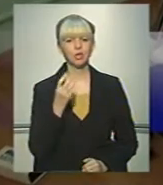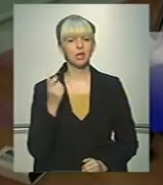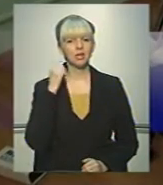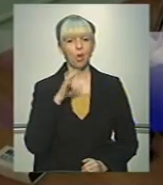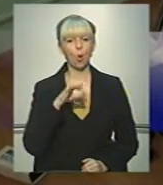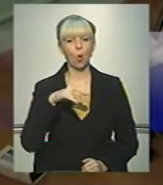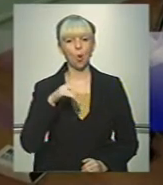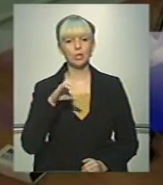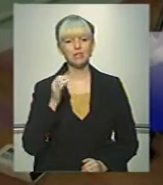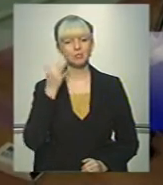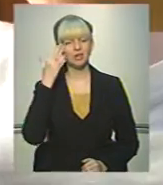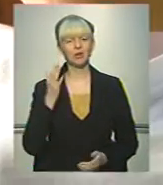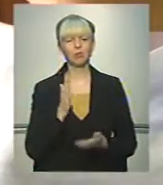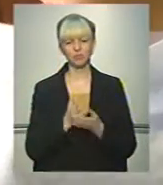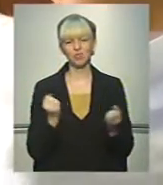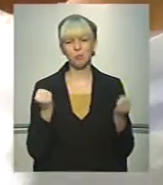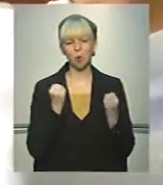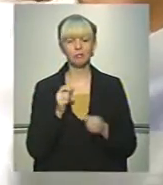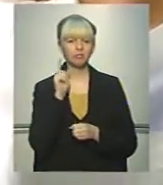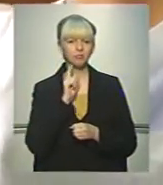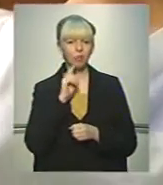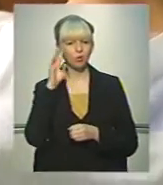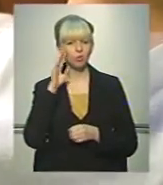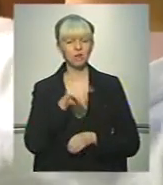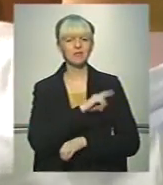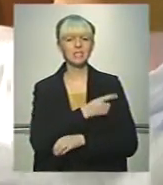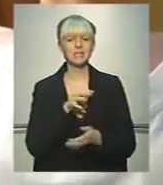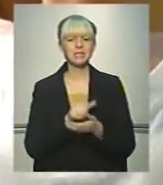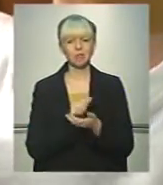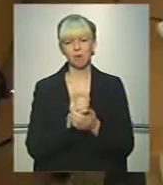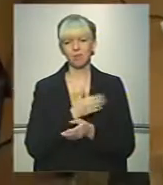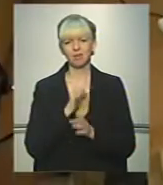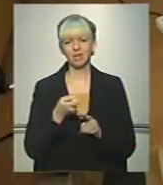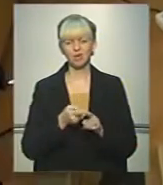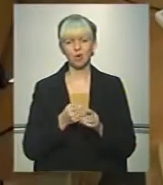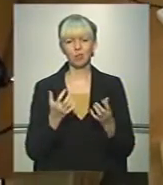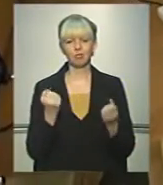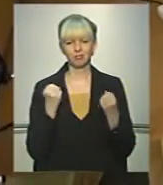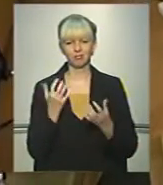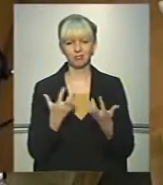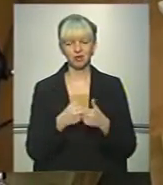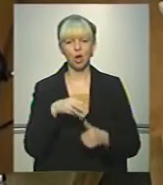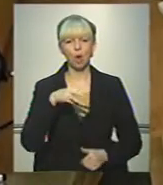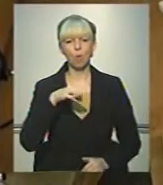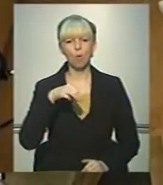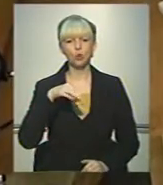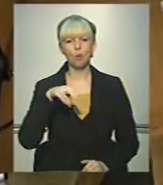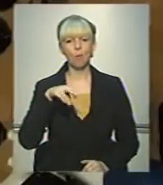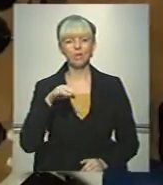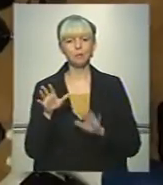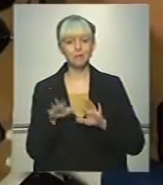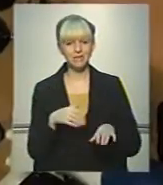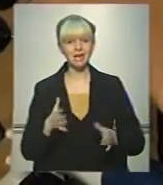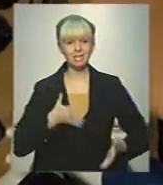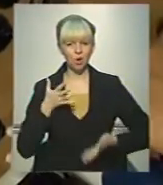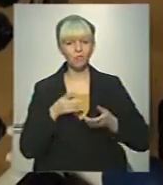14-річний Олексій мріє бути спортсменом, але поки хлопець в силі займатися хіба що на осьому тренажері – мотомеді. Після кожного тренування